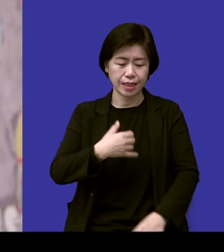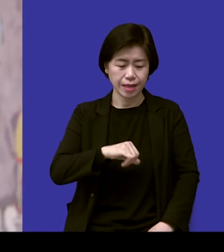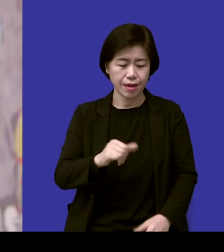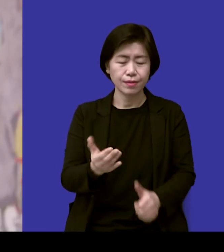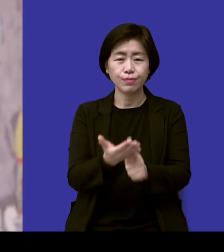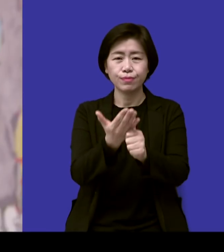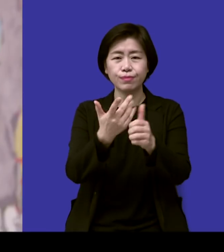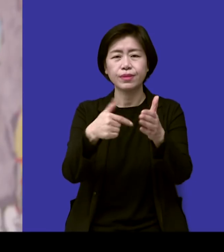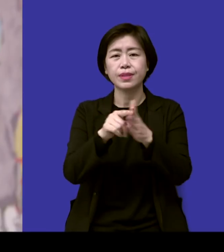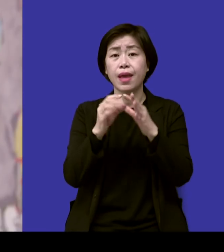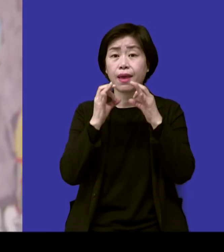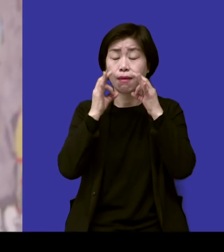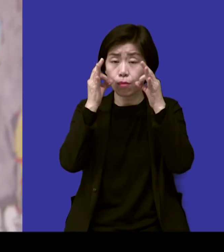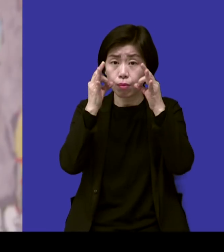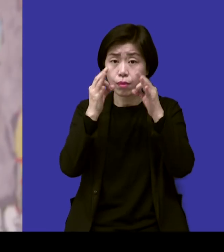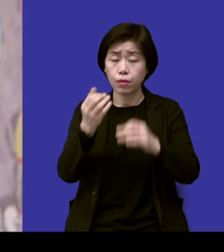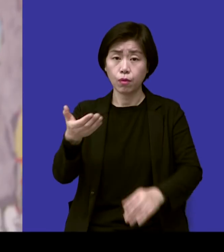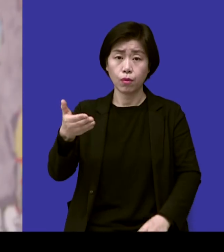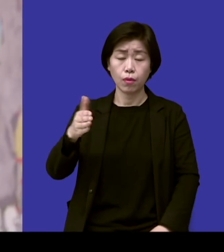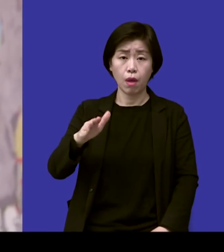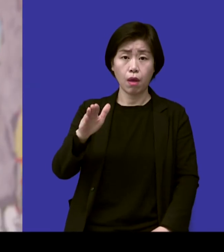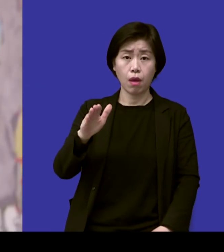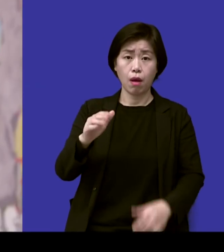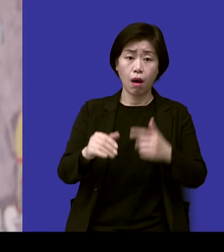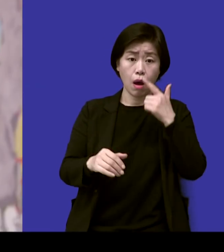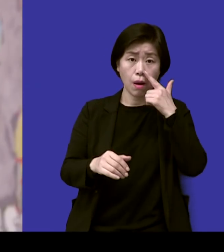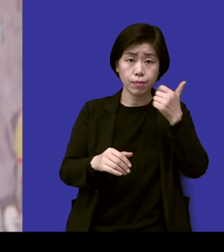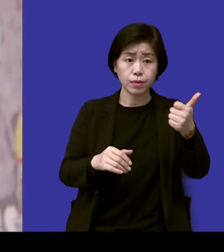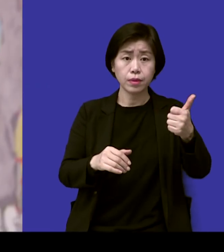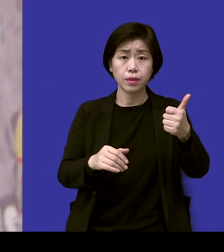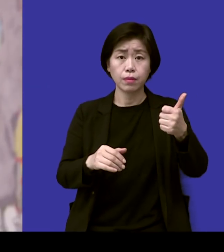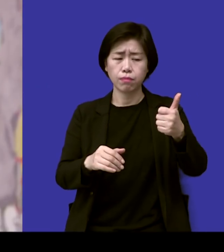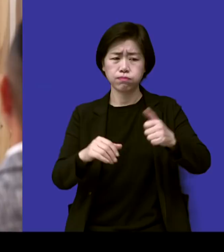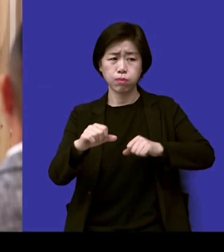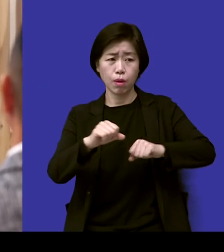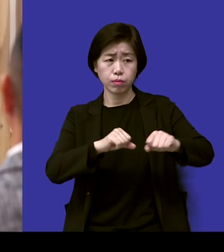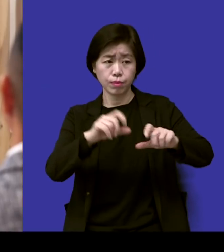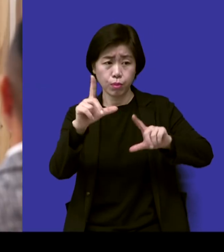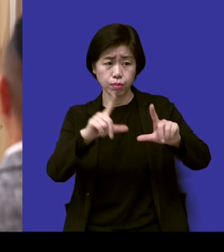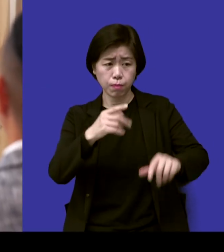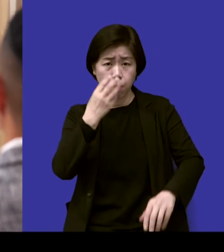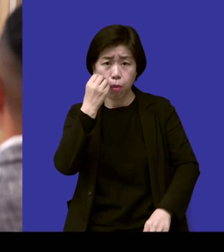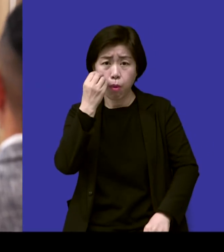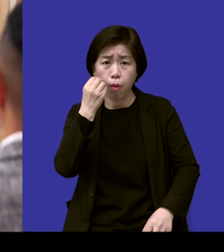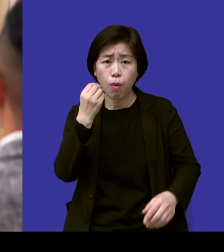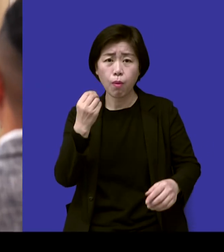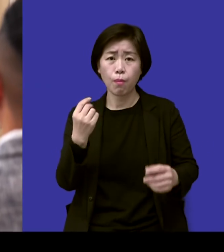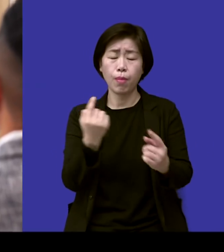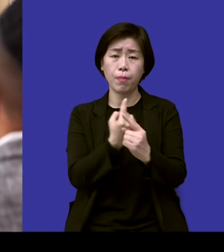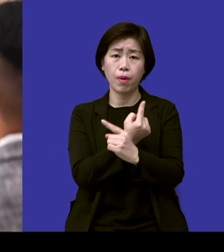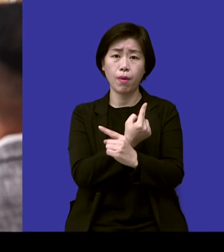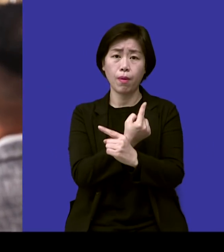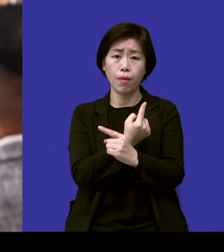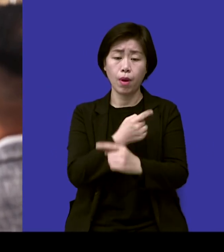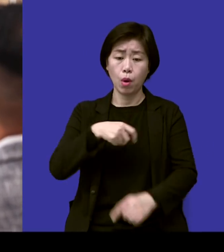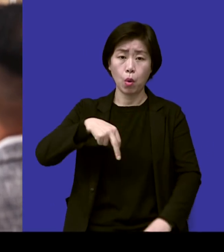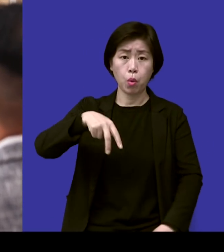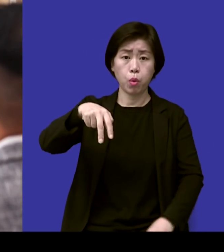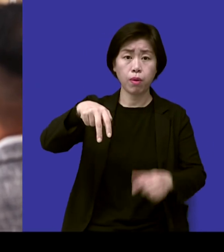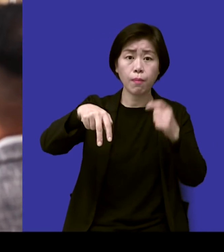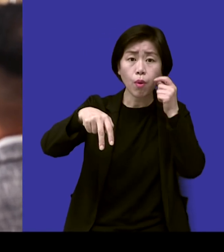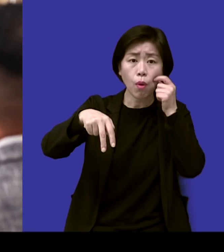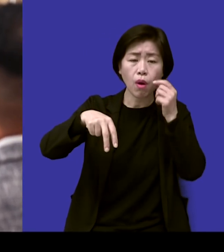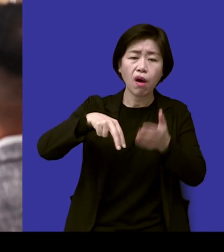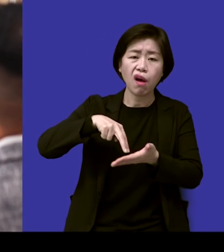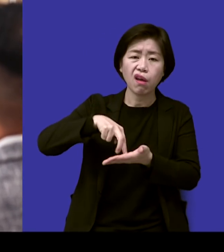했었는데 점점점 아버지가 행동이 달라지더라고요. 그래가지고 이렇게 다리를 질질질질 끌고 다니시고